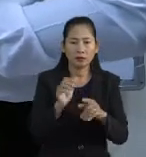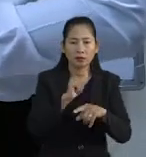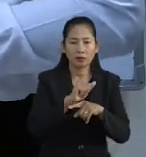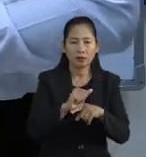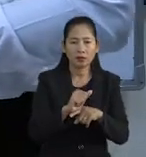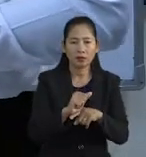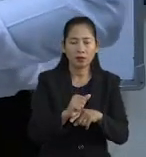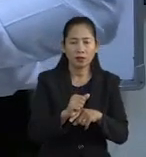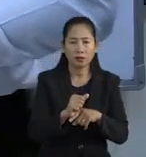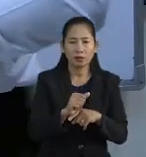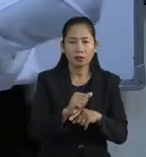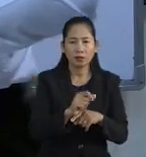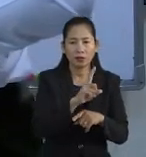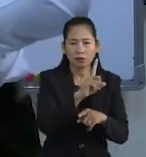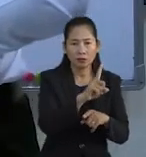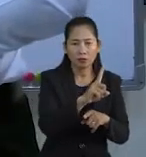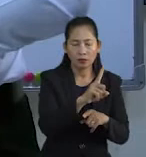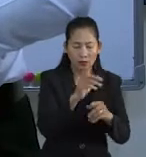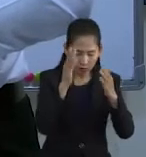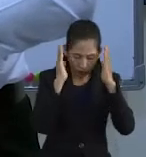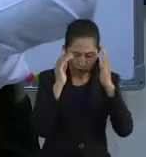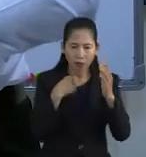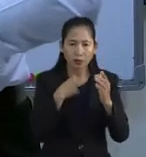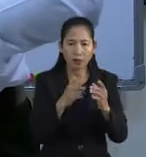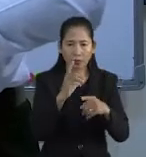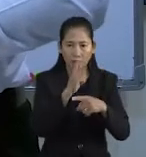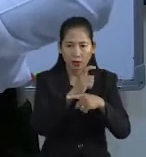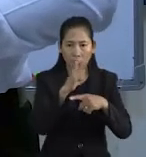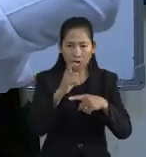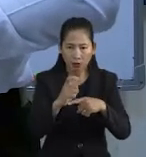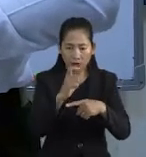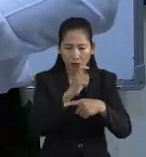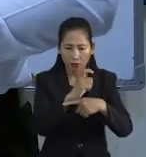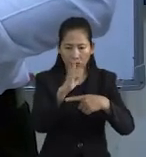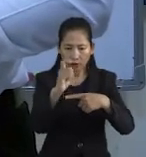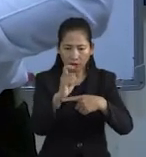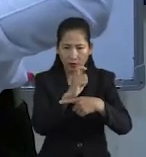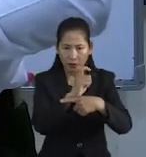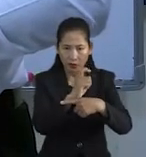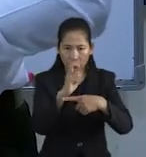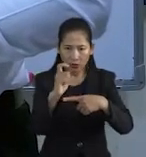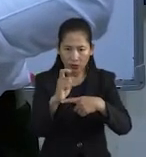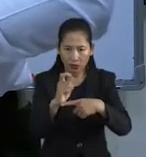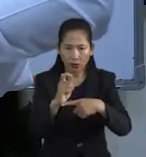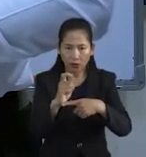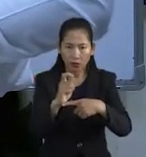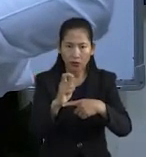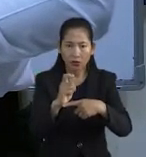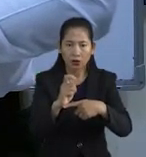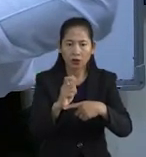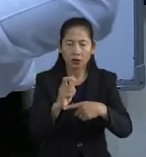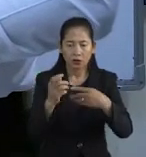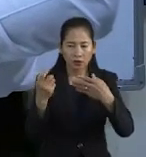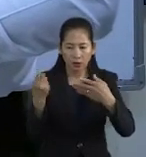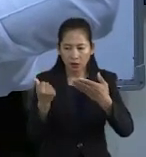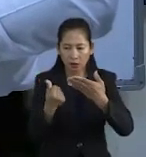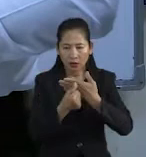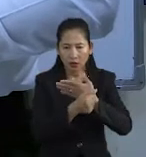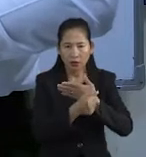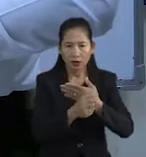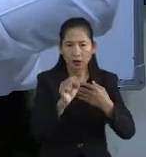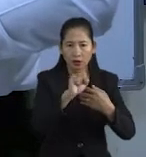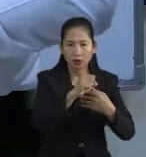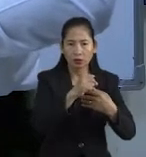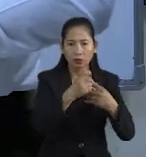hạt nè chỗ práp tung nè práp tung nâng đầm lầy tua